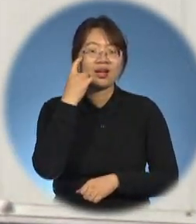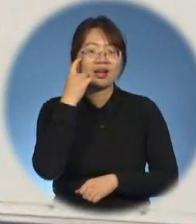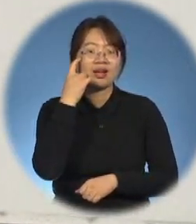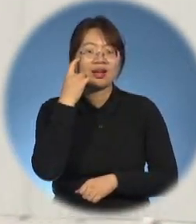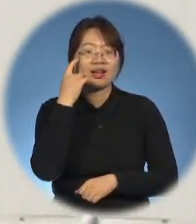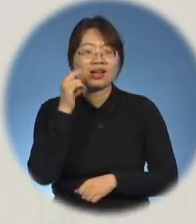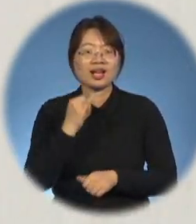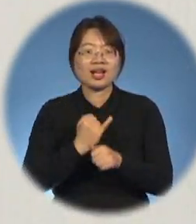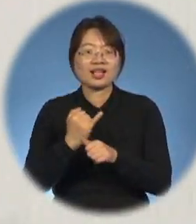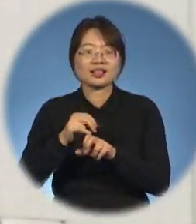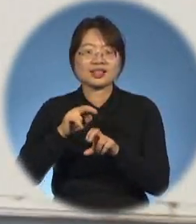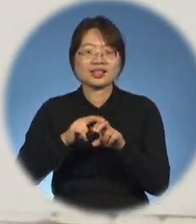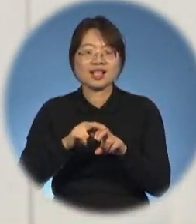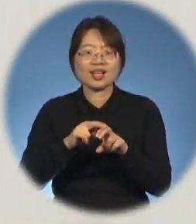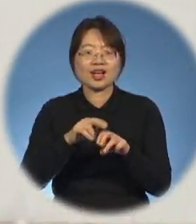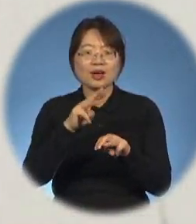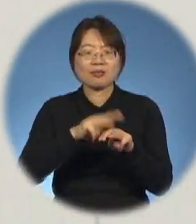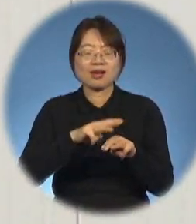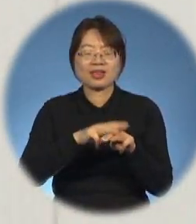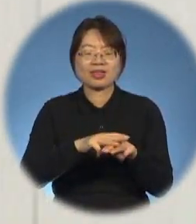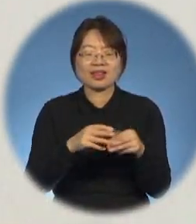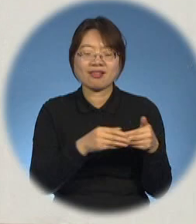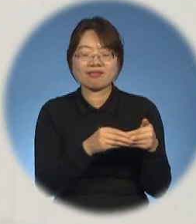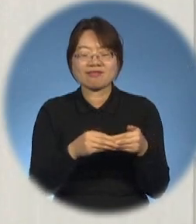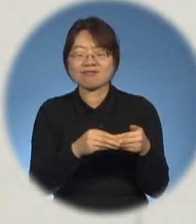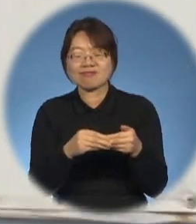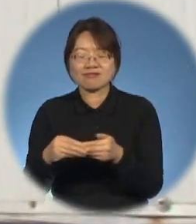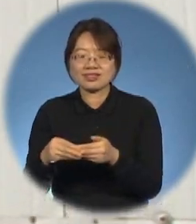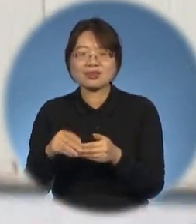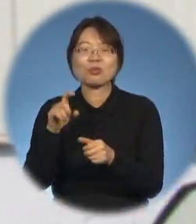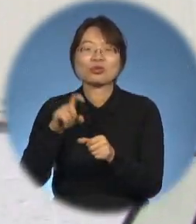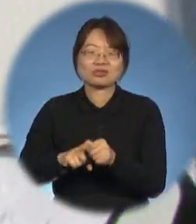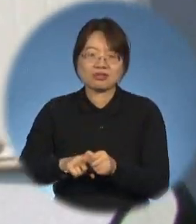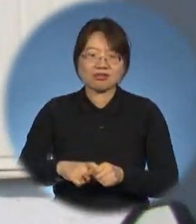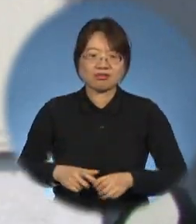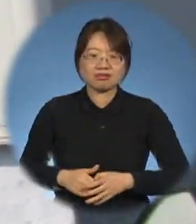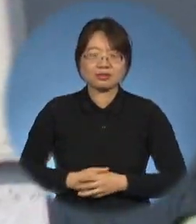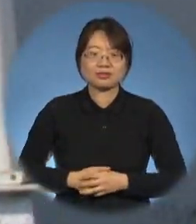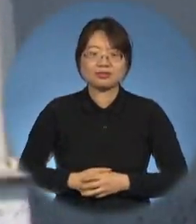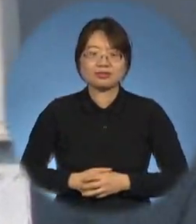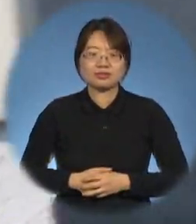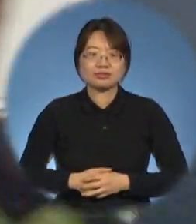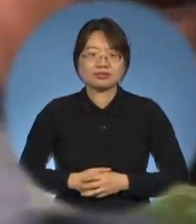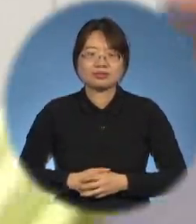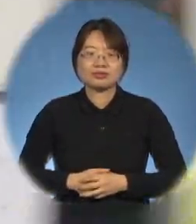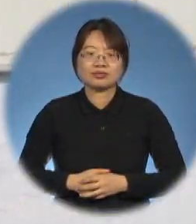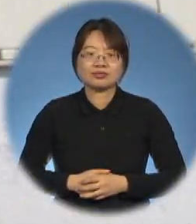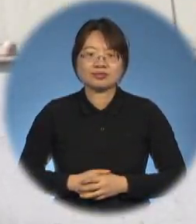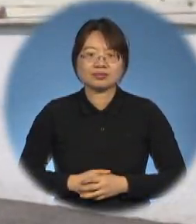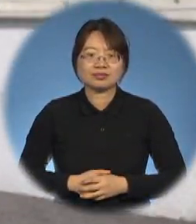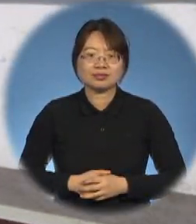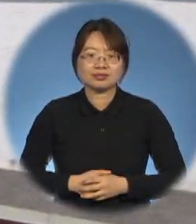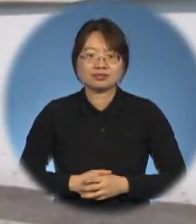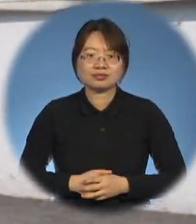아 달할 멀더 꺼지고 밥줘 들른다고 꿈속에 상태야